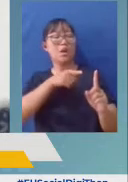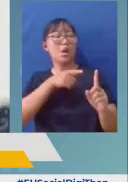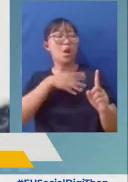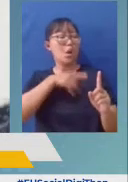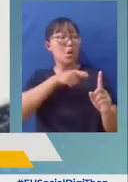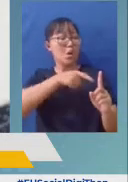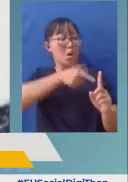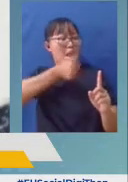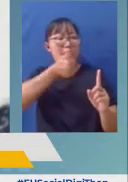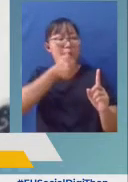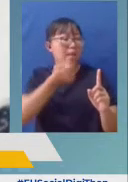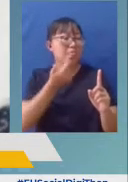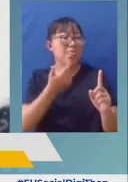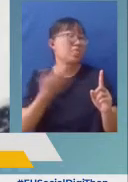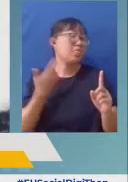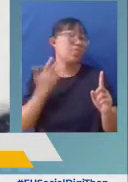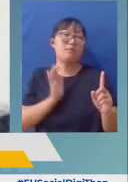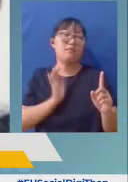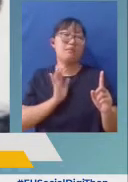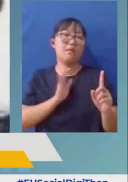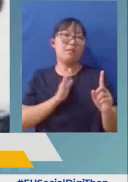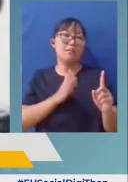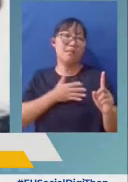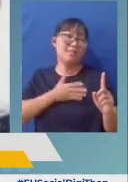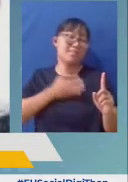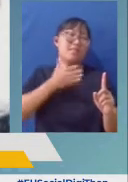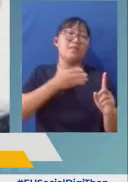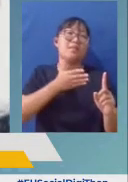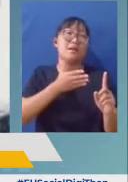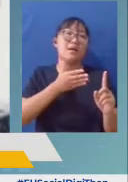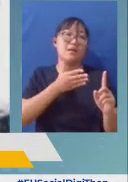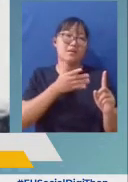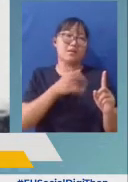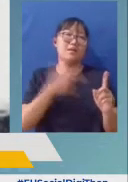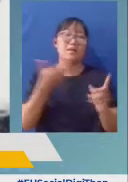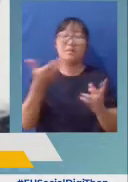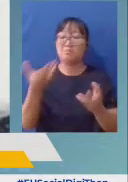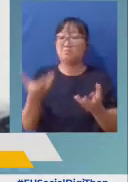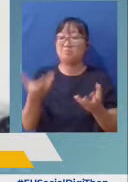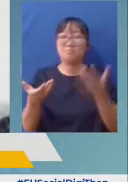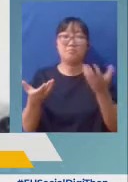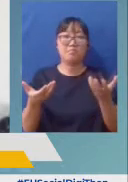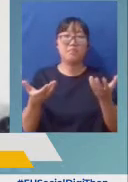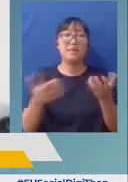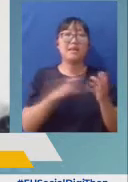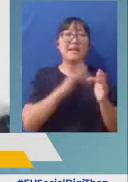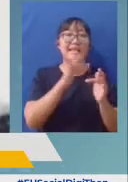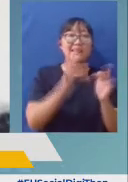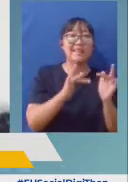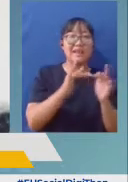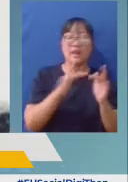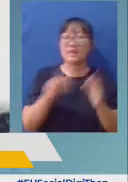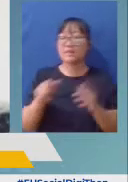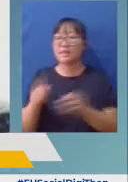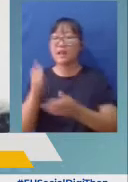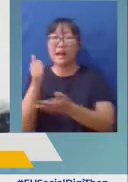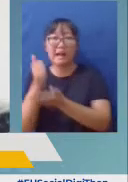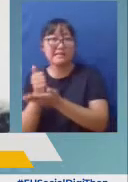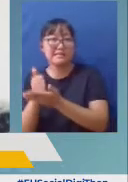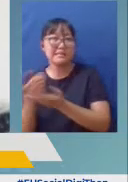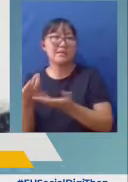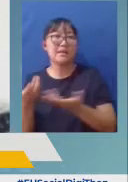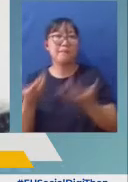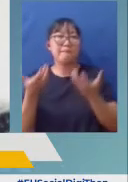gitu, ya. Nah, mana yang lebih berat nih dampaknya, mungkin aku mau sampaikan di situ ya, apakah yang